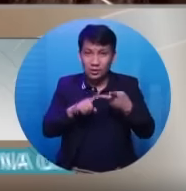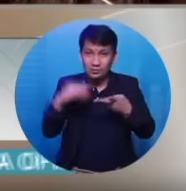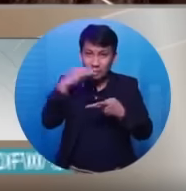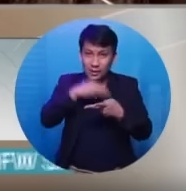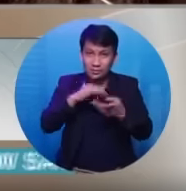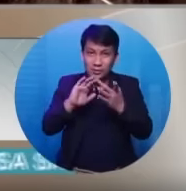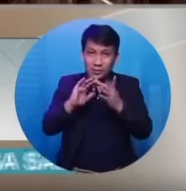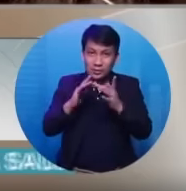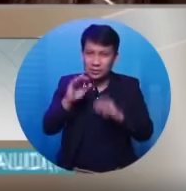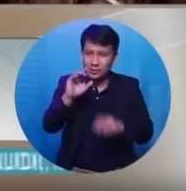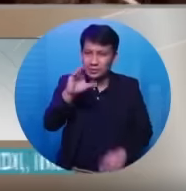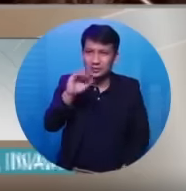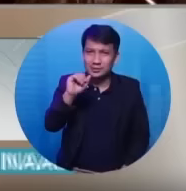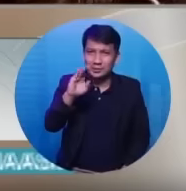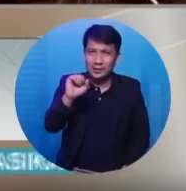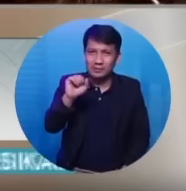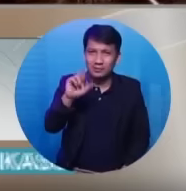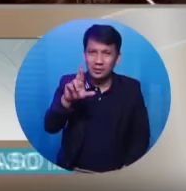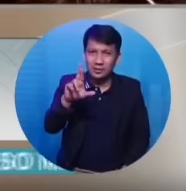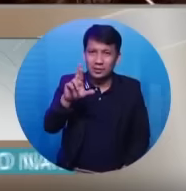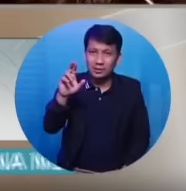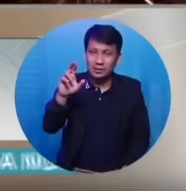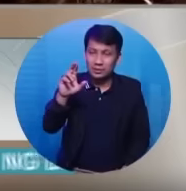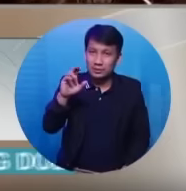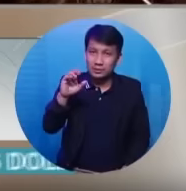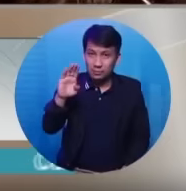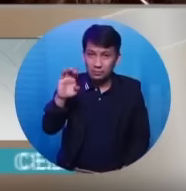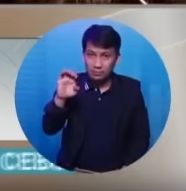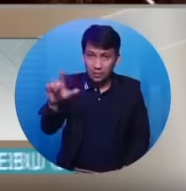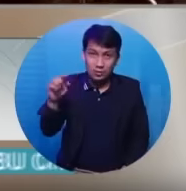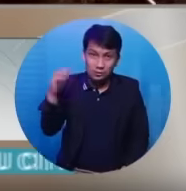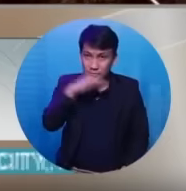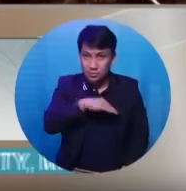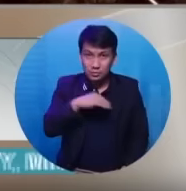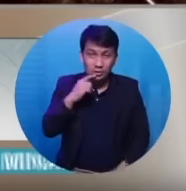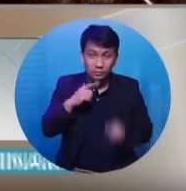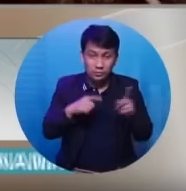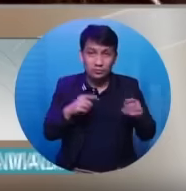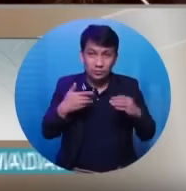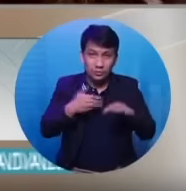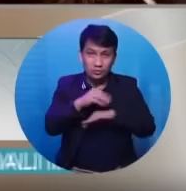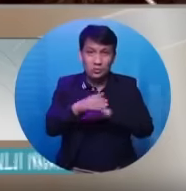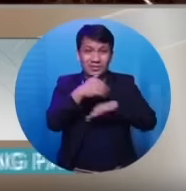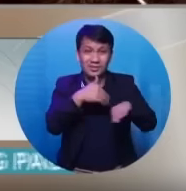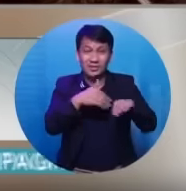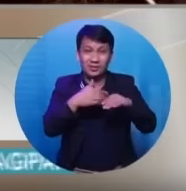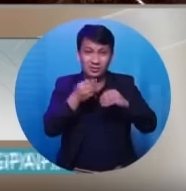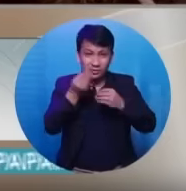po? Hiwalay natin. Opo. Dalawang kasong kakaharapin niya, dalawang tao. Opo. Kami pong tutulong